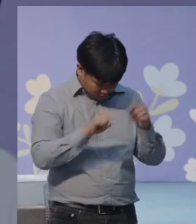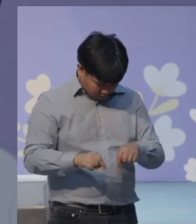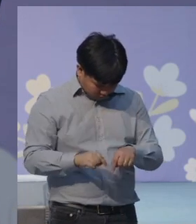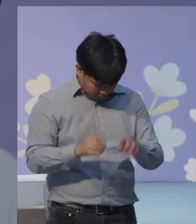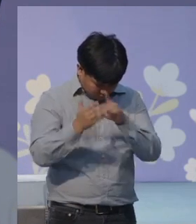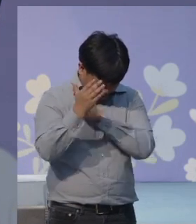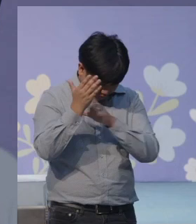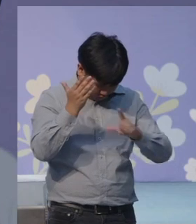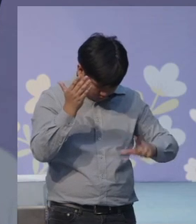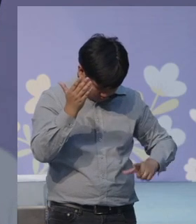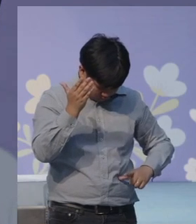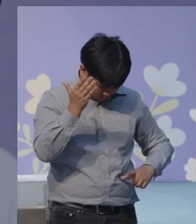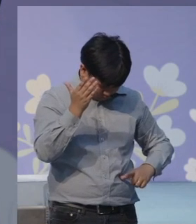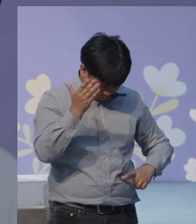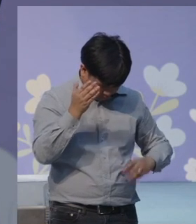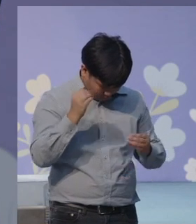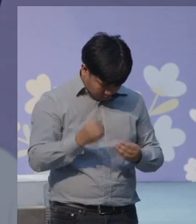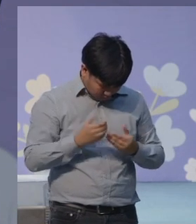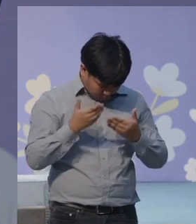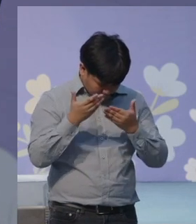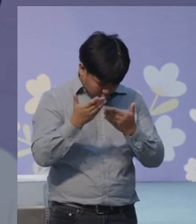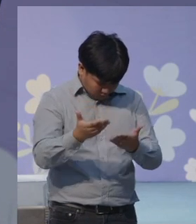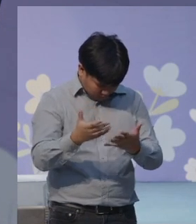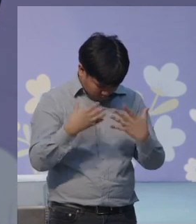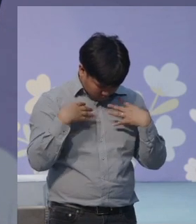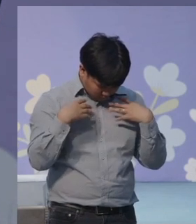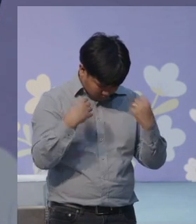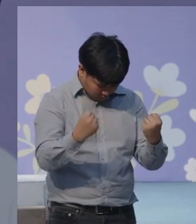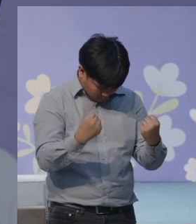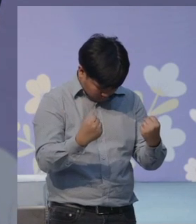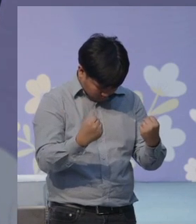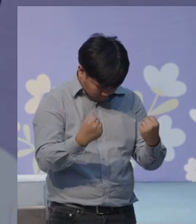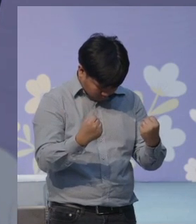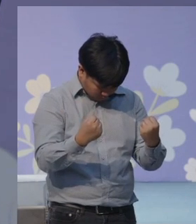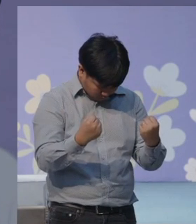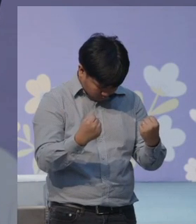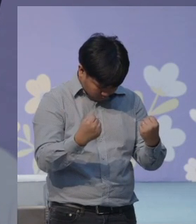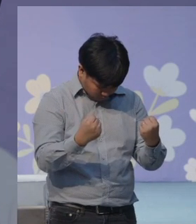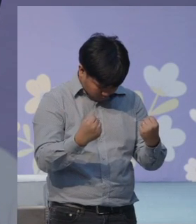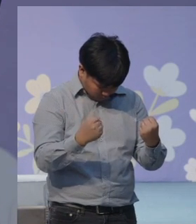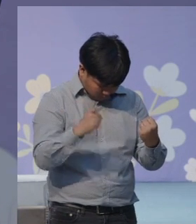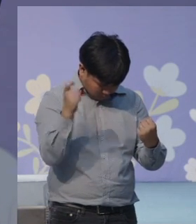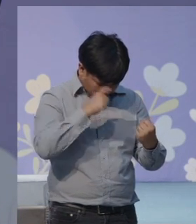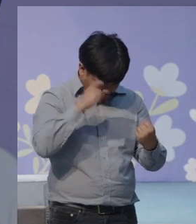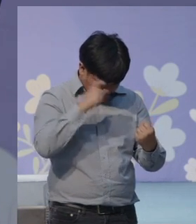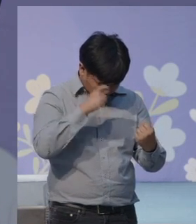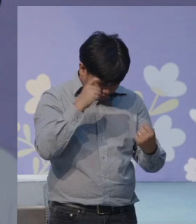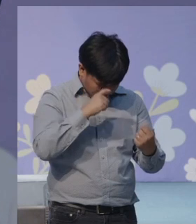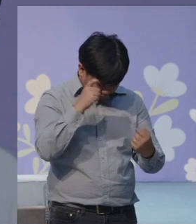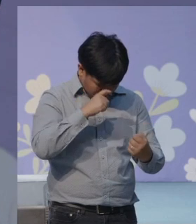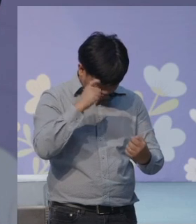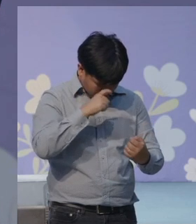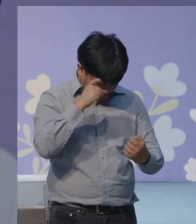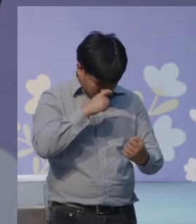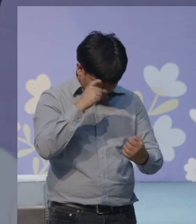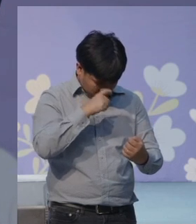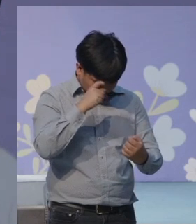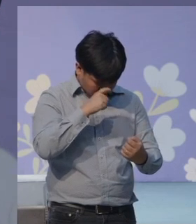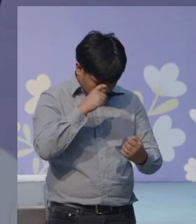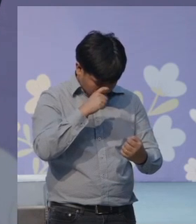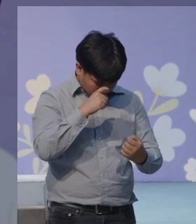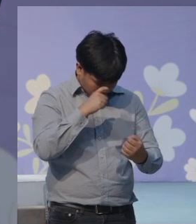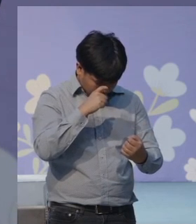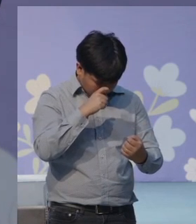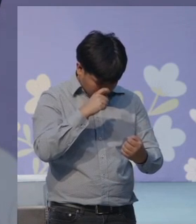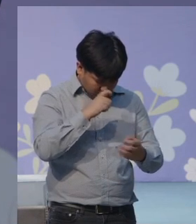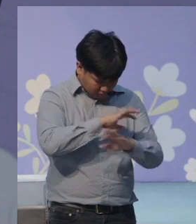Panginoon, bigyan niyo sila ng kalakasan, ng katalinuhan, at ng kanilang